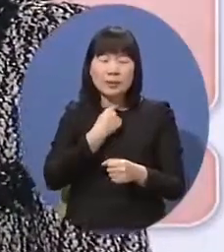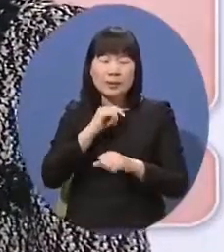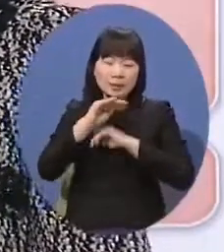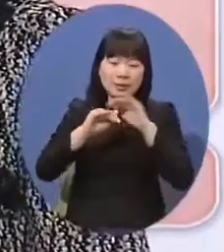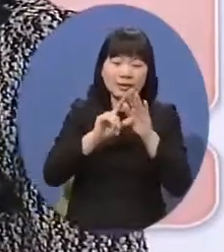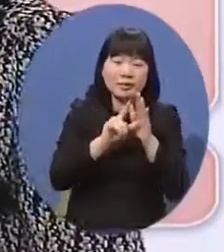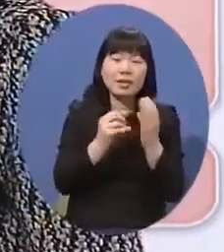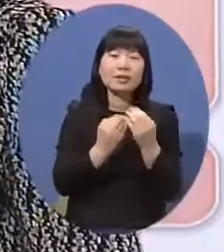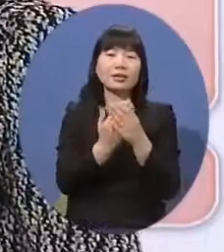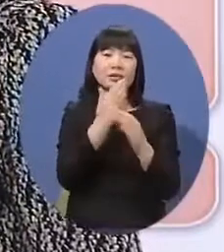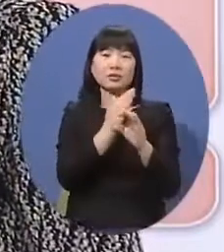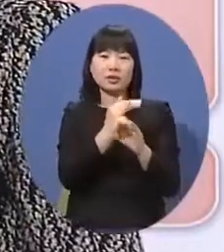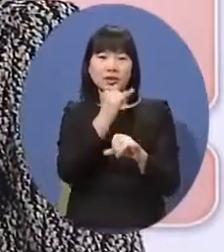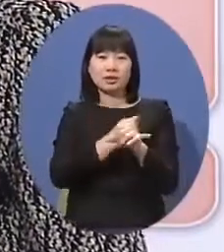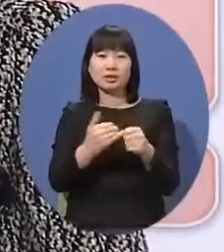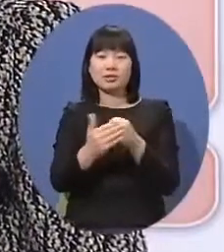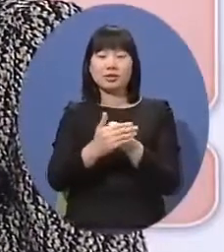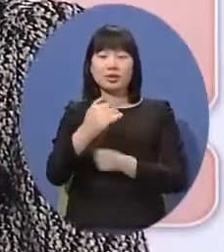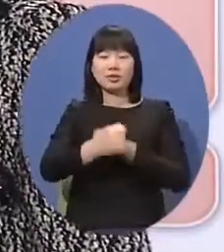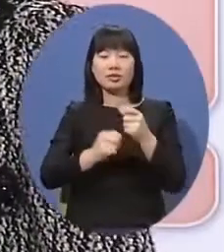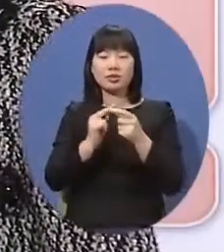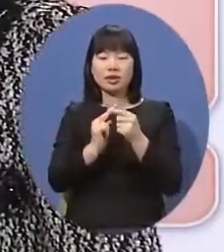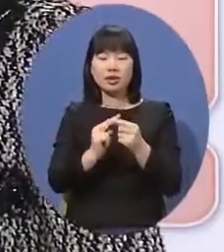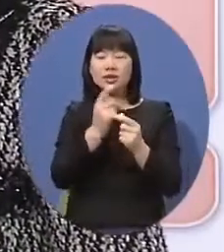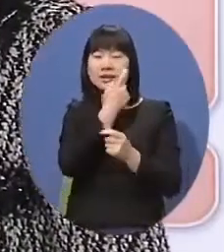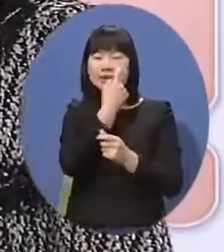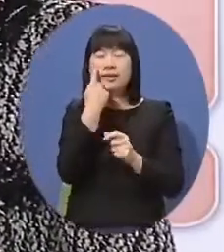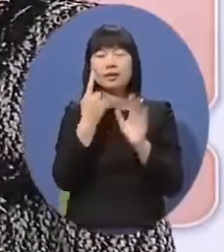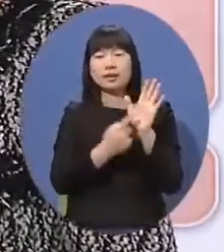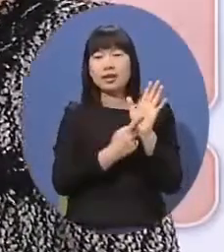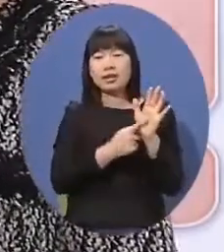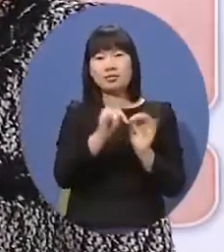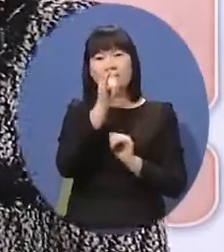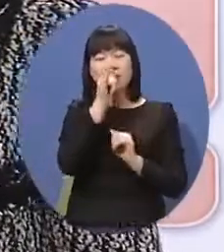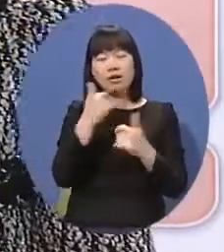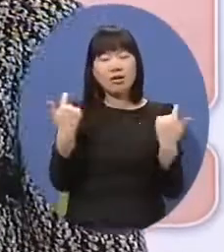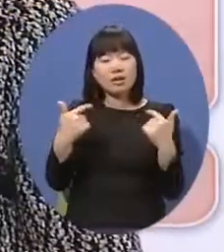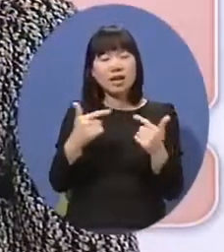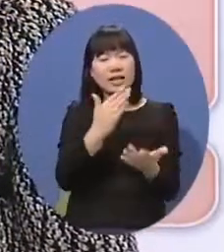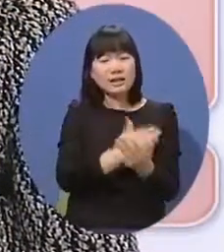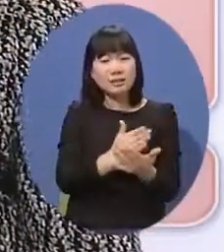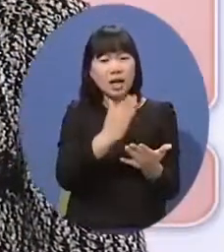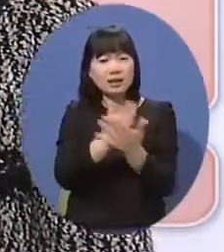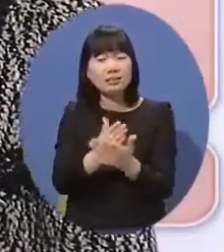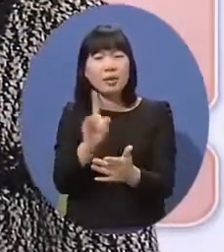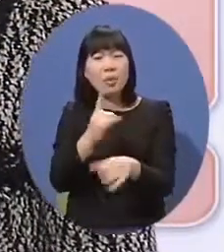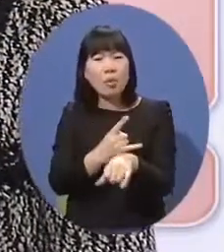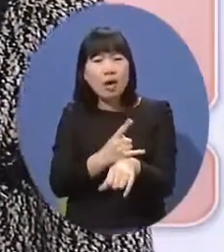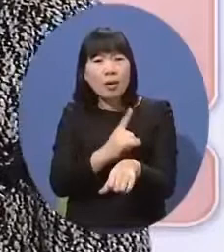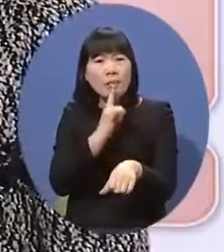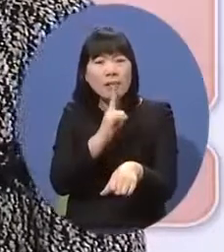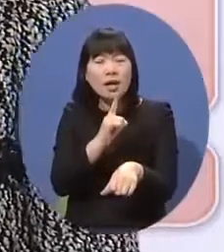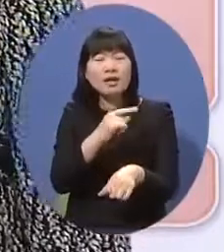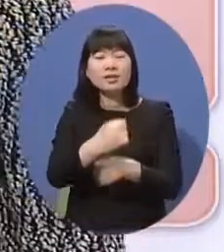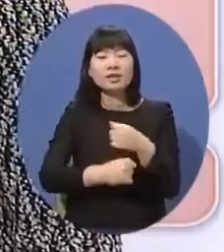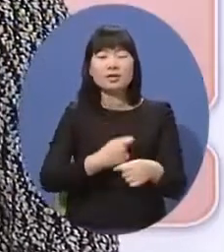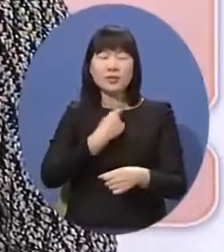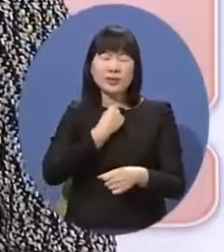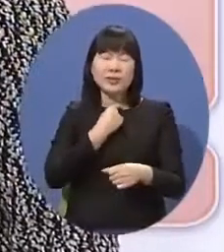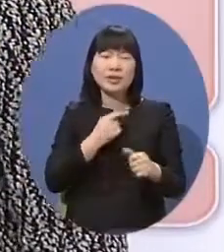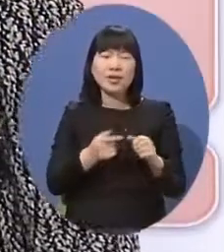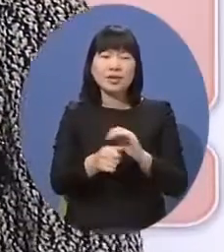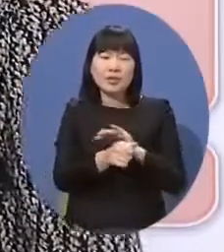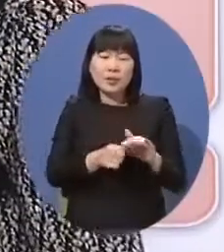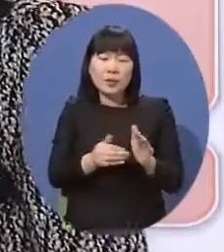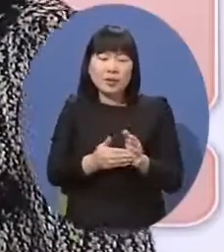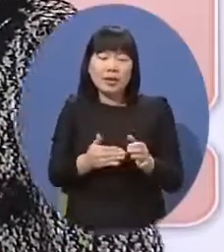많이 일어나니까 자율과 관련된 증상들이 나타나요. 그러니까 맨날 하지 마, 뭐해라고 하게 되면 아이가 자율의 욕구가 확